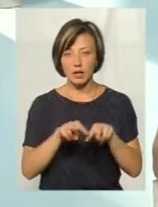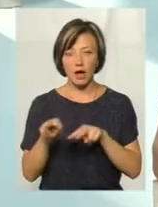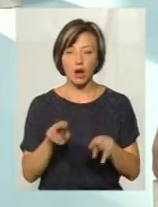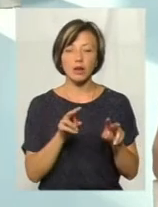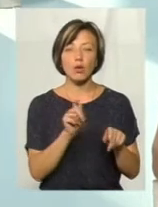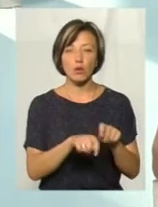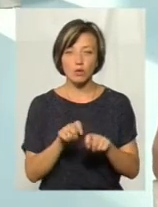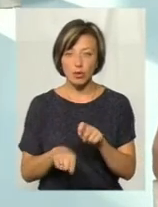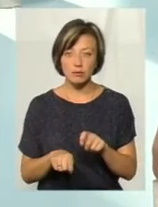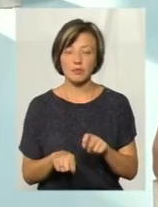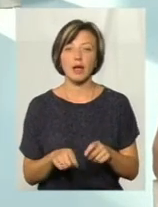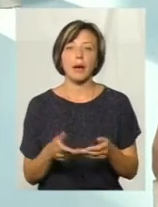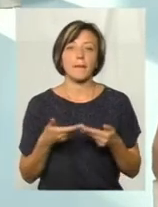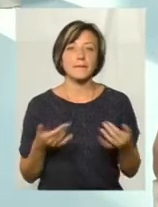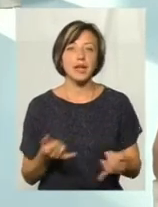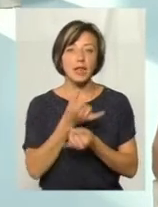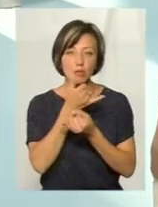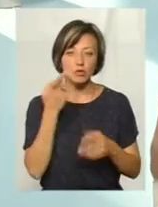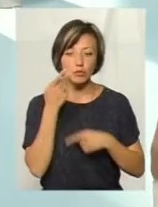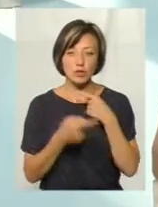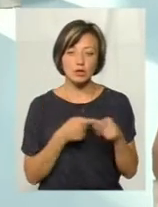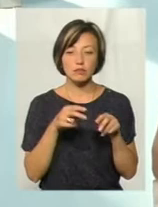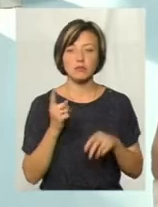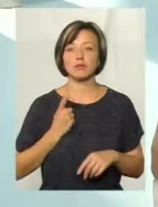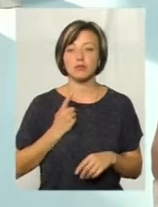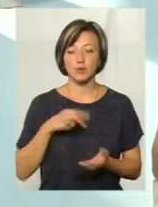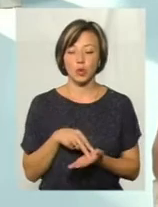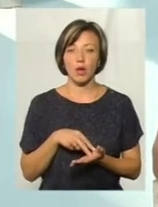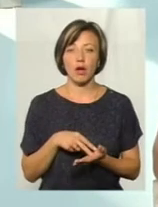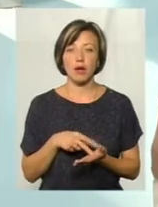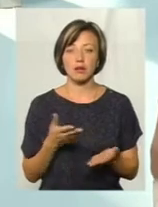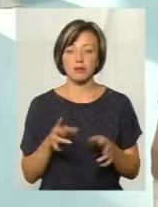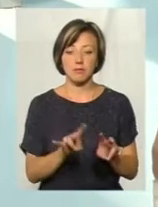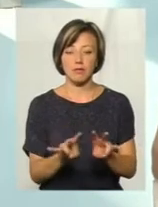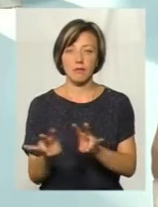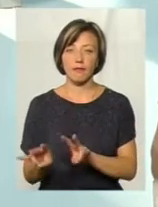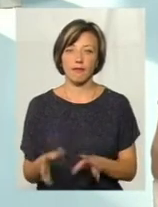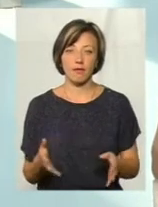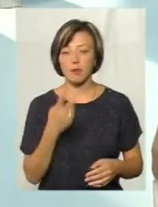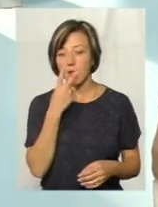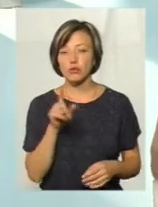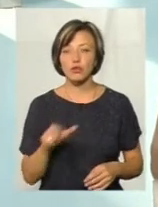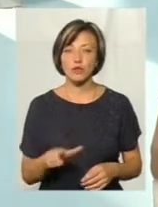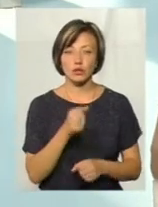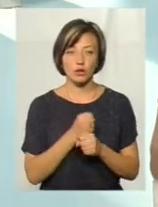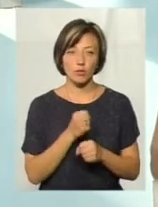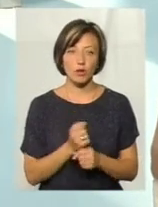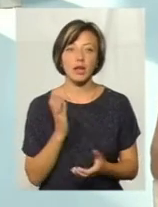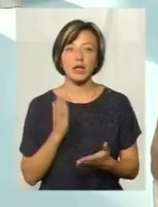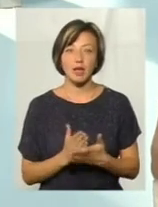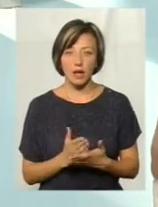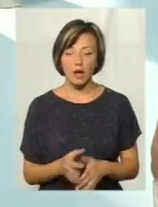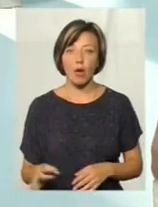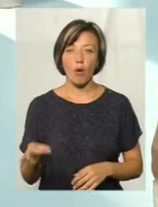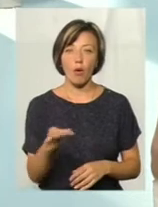шляхом проведення перевірок. Ми не можемо постійно десь контролювати, стояти на якихось ключових місцях, бачити, що, власне, в річці робиться. Є